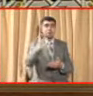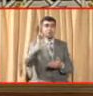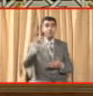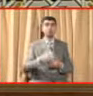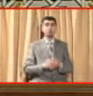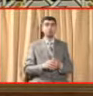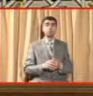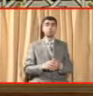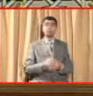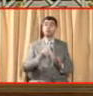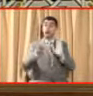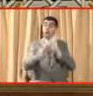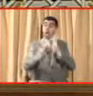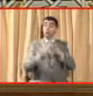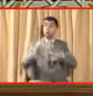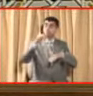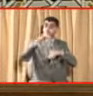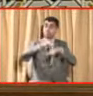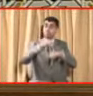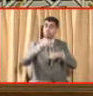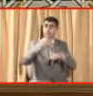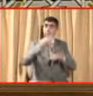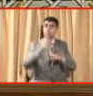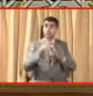رقم 119/13 يوافق بموجبها اتفاق